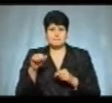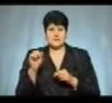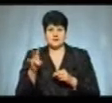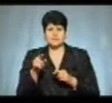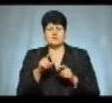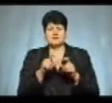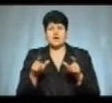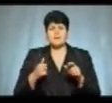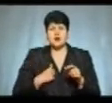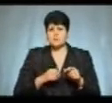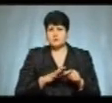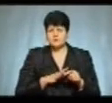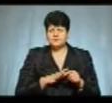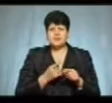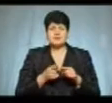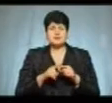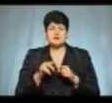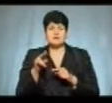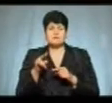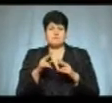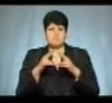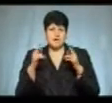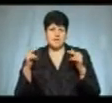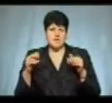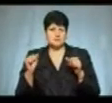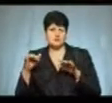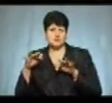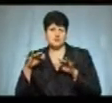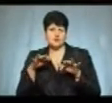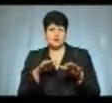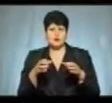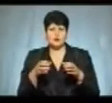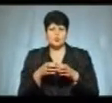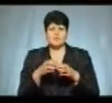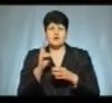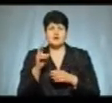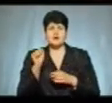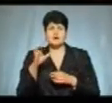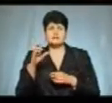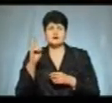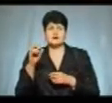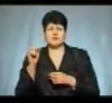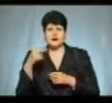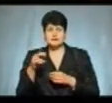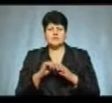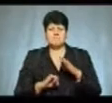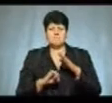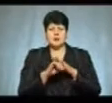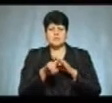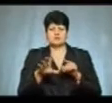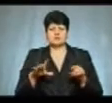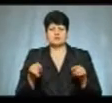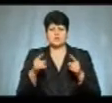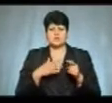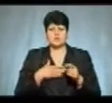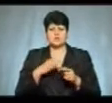армії знаходився. Цей палац Аміна штурмувала групи «Каскад», яка, на базі якої була створена наша рота